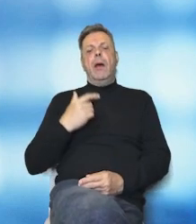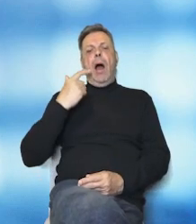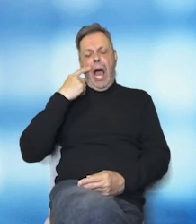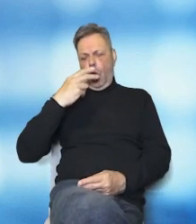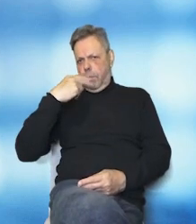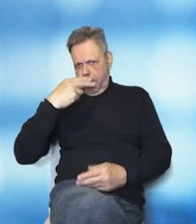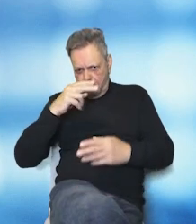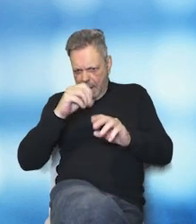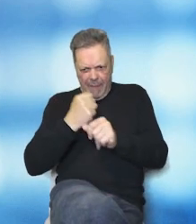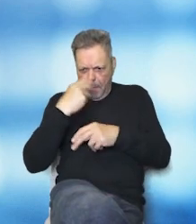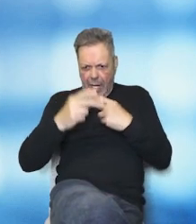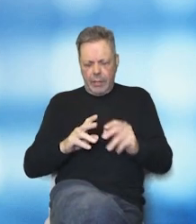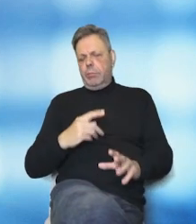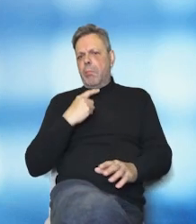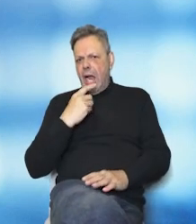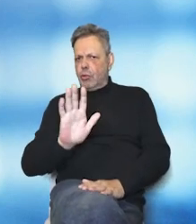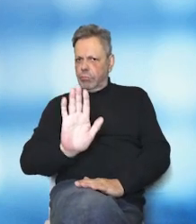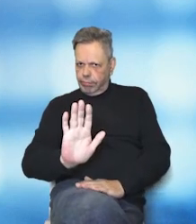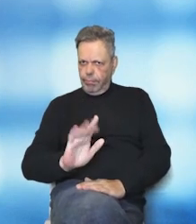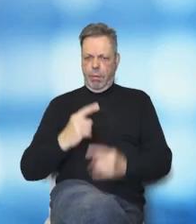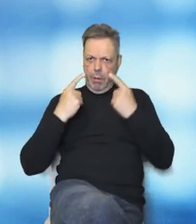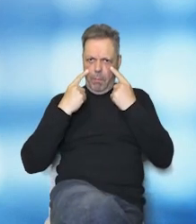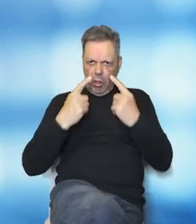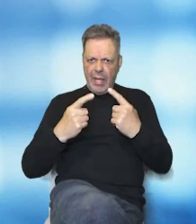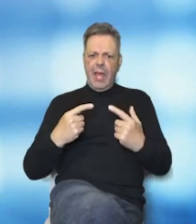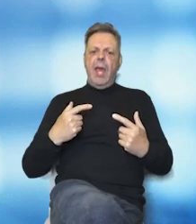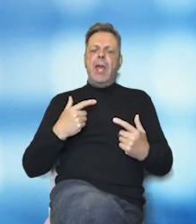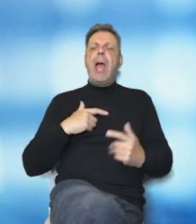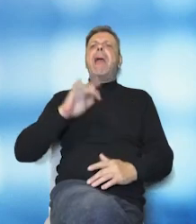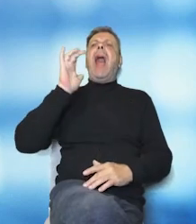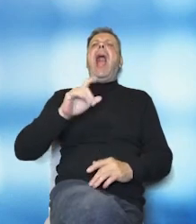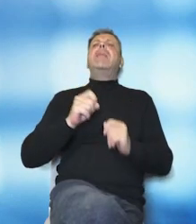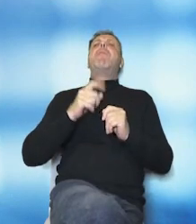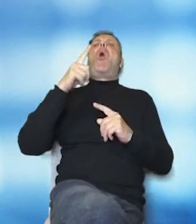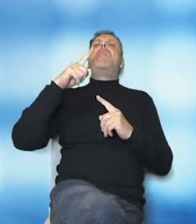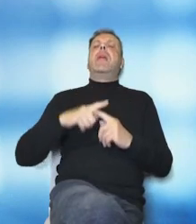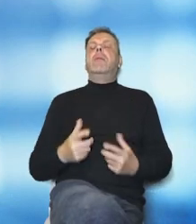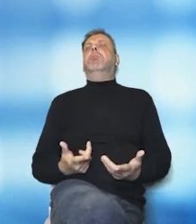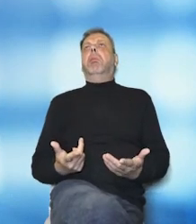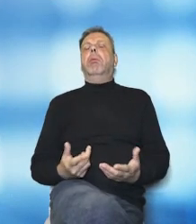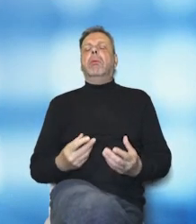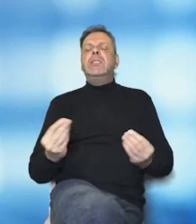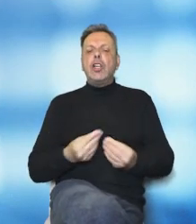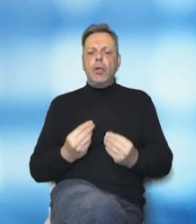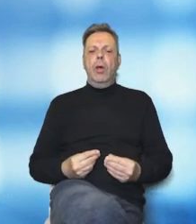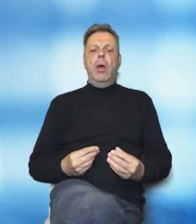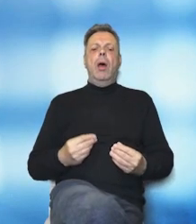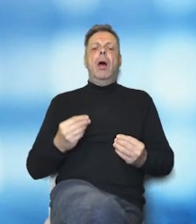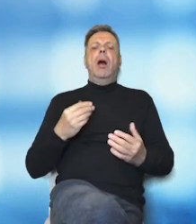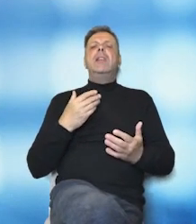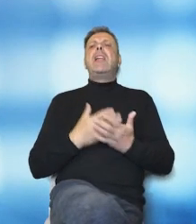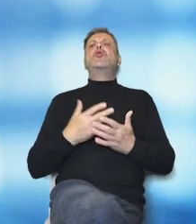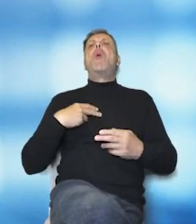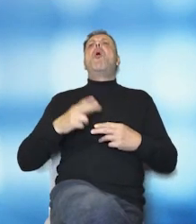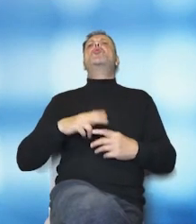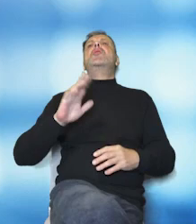i kažem čekajte, vidite, veli ja bi antibiotik. Mm-hmm. Dobro, zašto? Zato što je moj susjed ima upalo grla